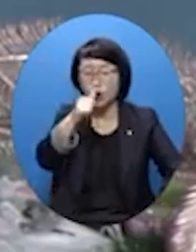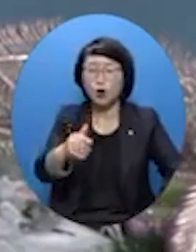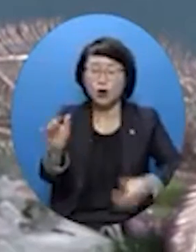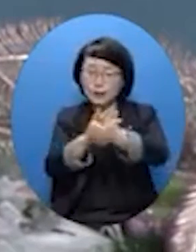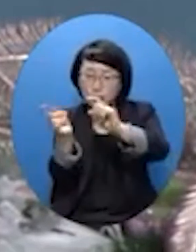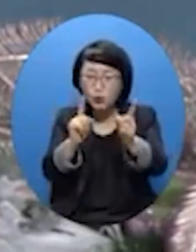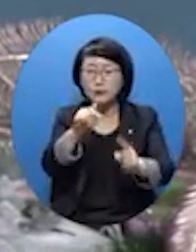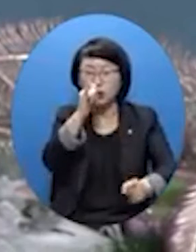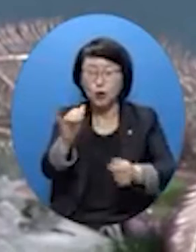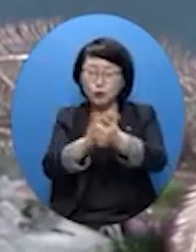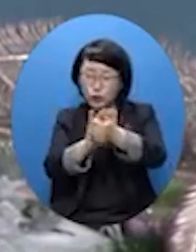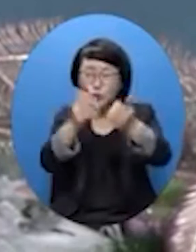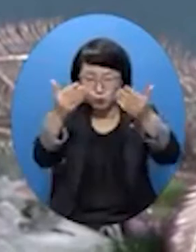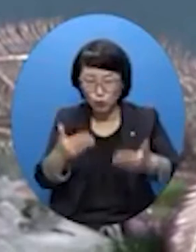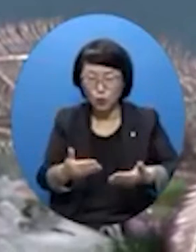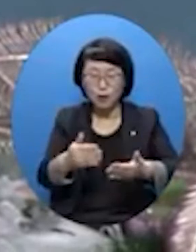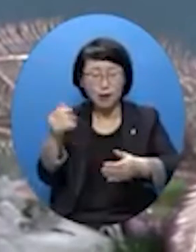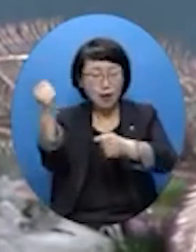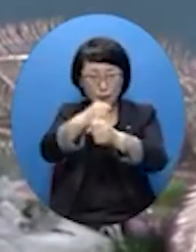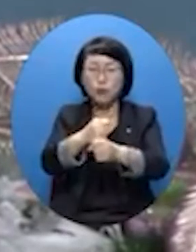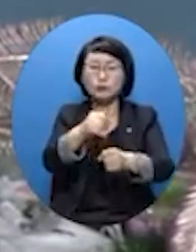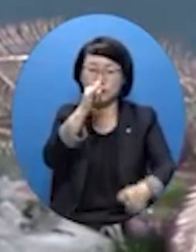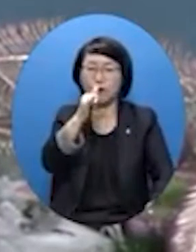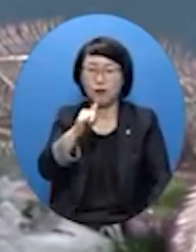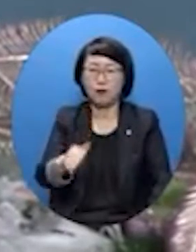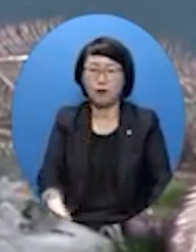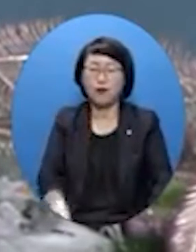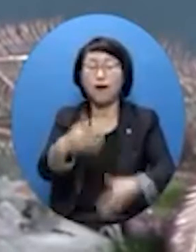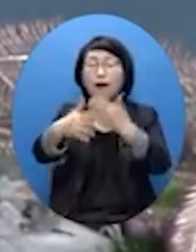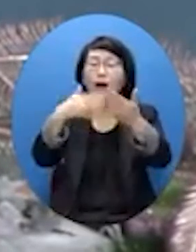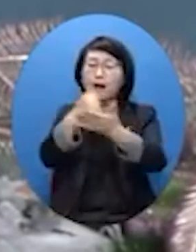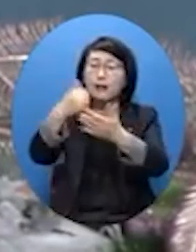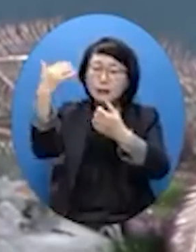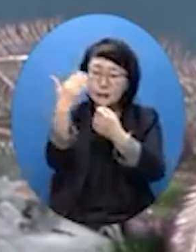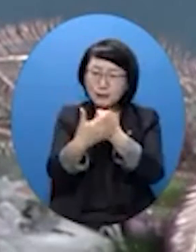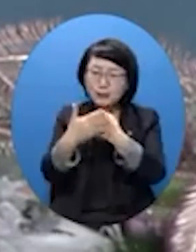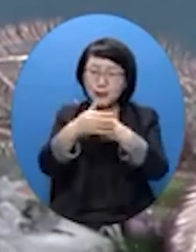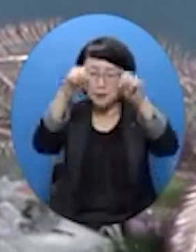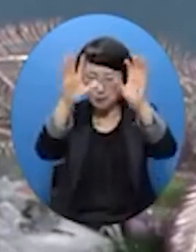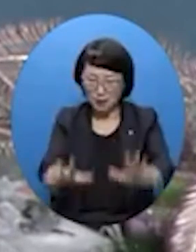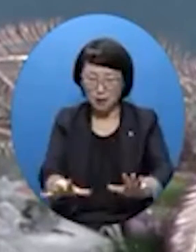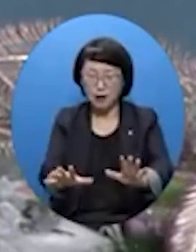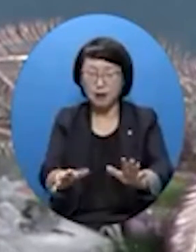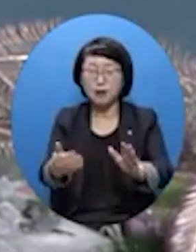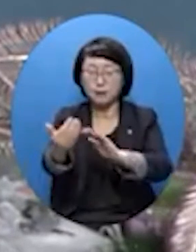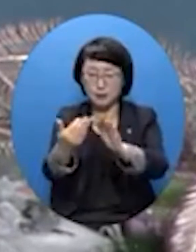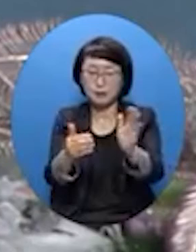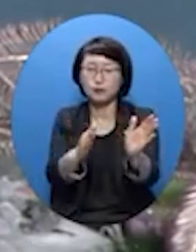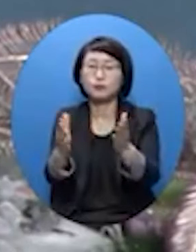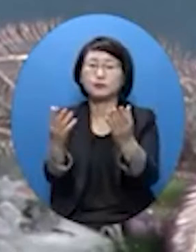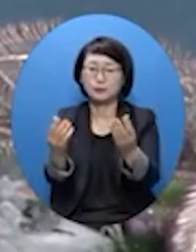치료가 있습니다. 위로가 있습니다. 회복이 있습니다. 하나님의 은혜가 우리에게 예비되어 있는 것입니다.